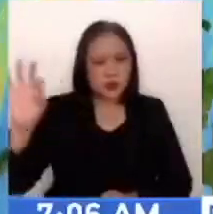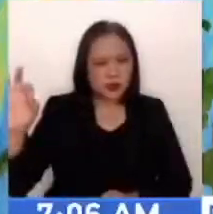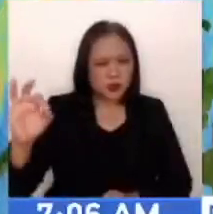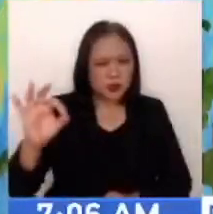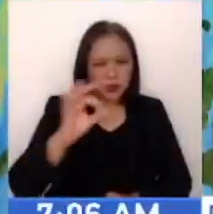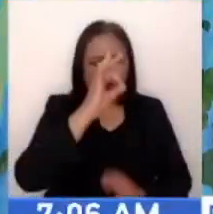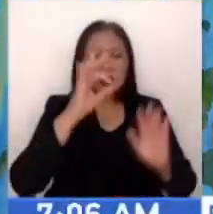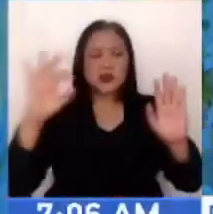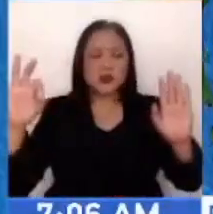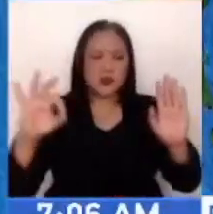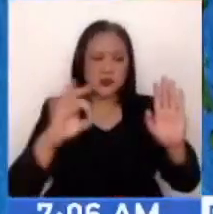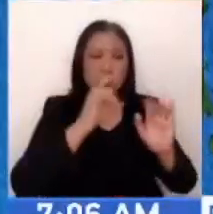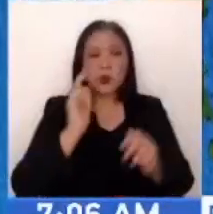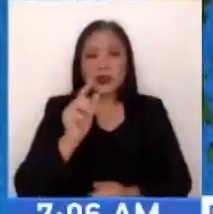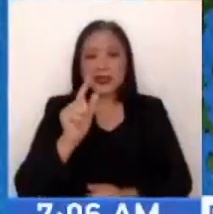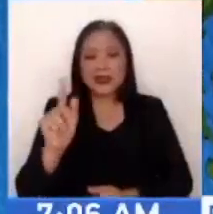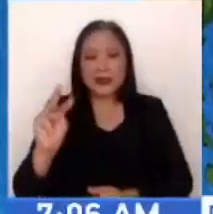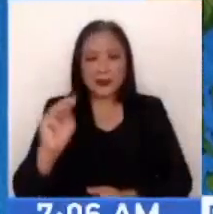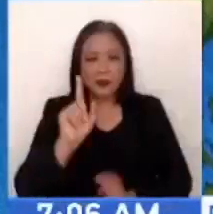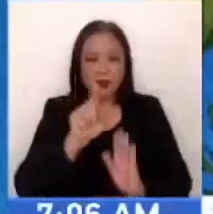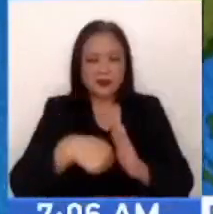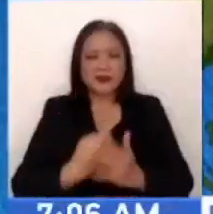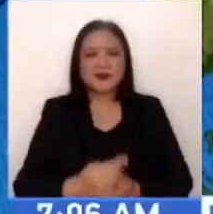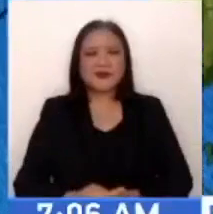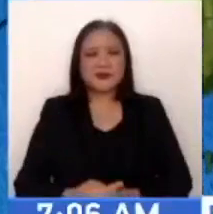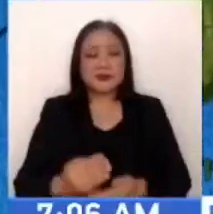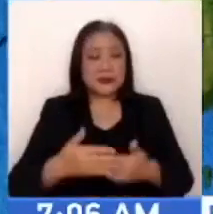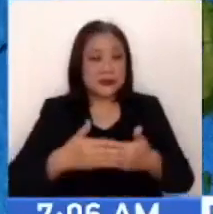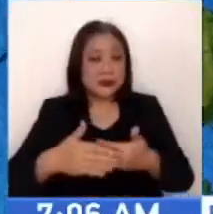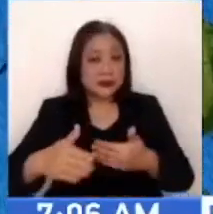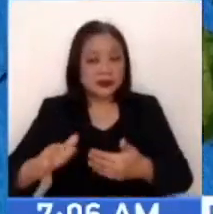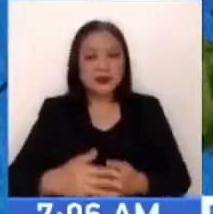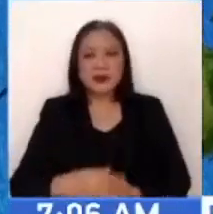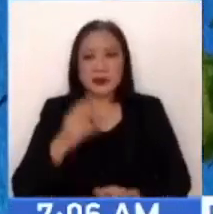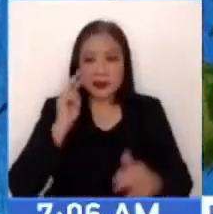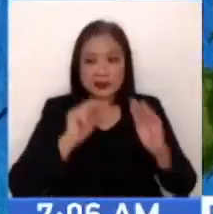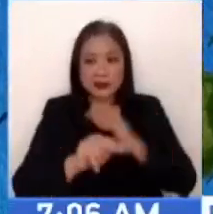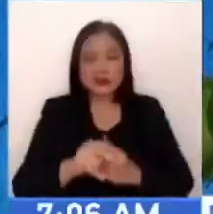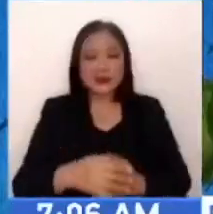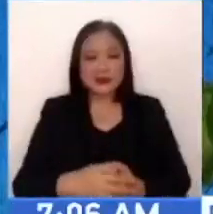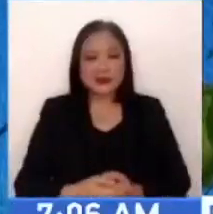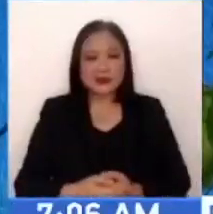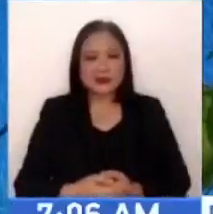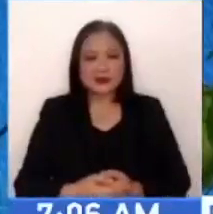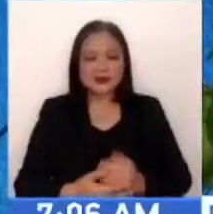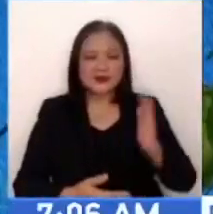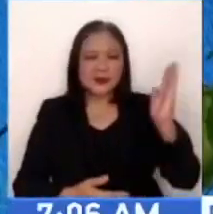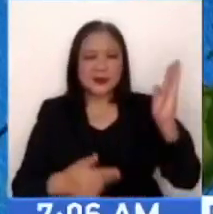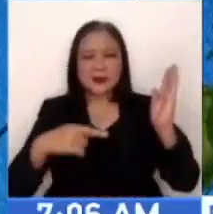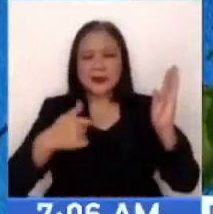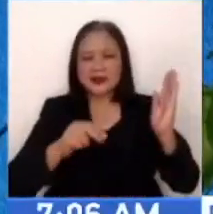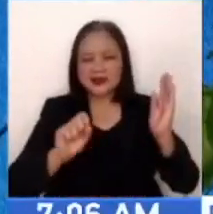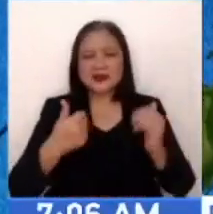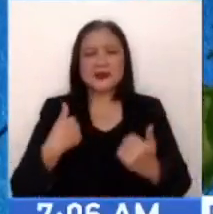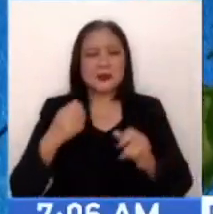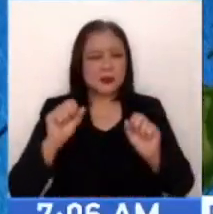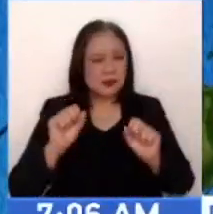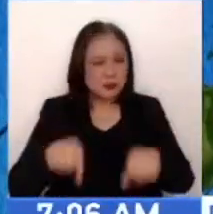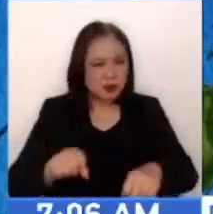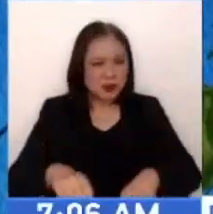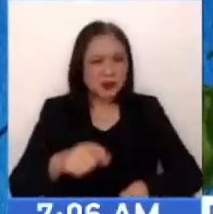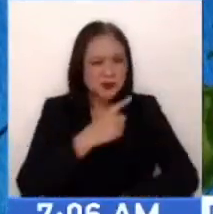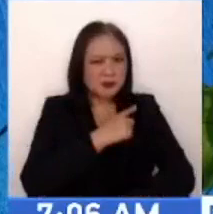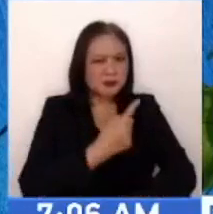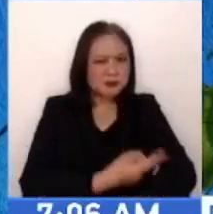hour. Sa mga susunod na oras, ito yung forecast track ng pag-asa, e posibleng lumakas pa itong bagyong Domeng bilang